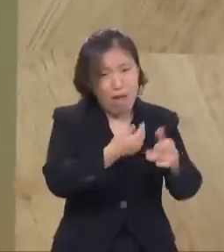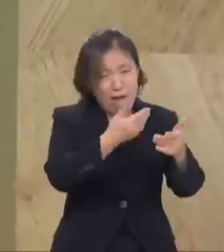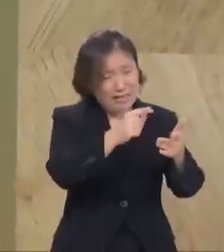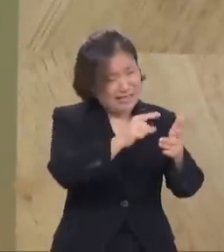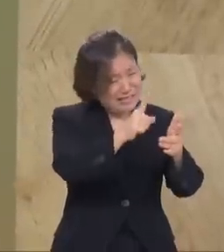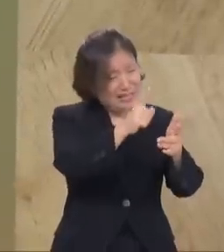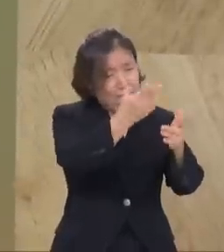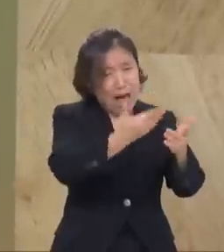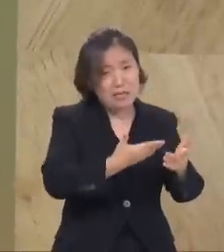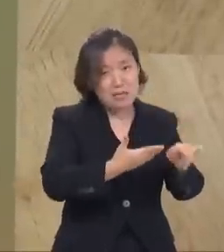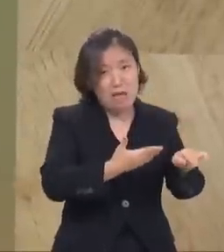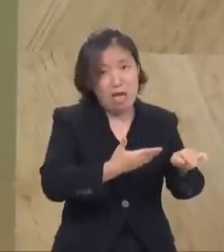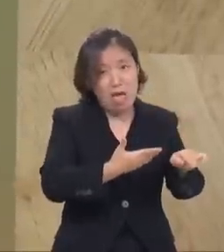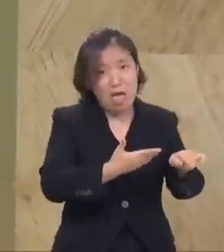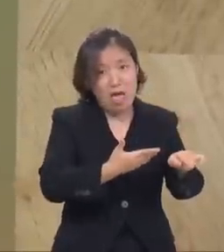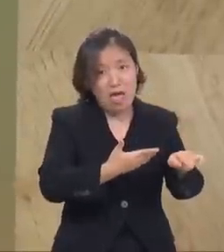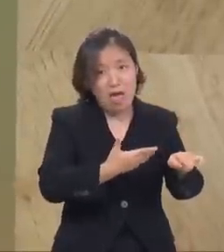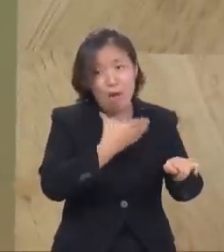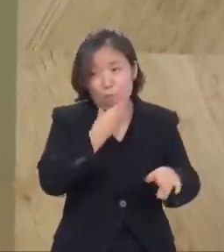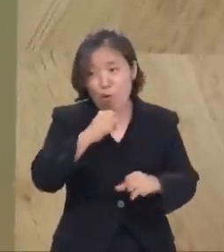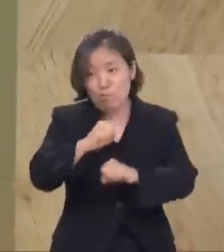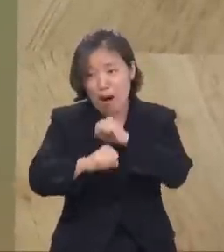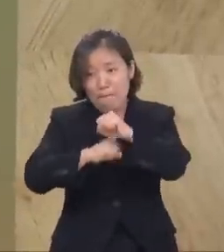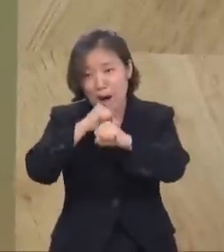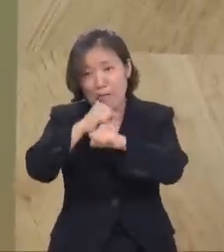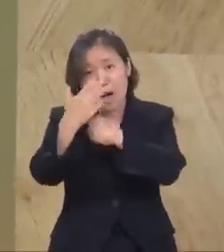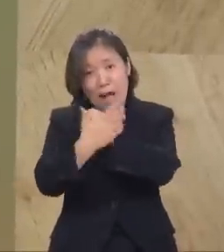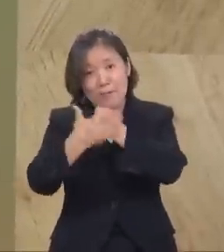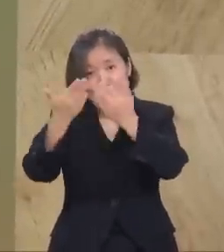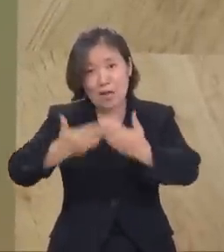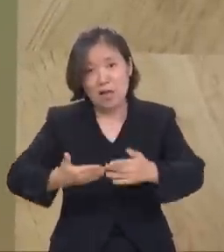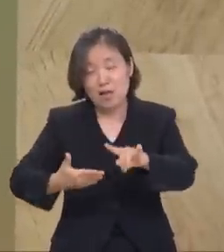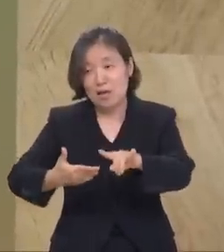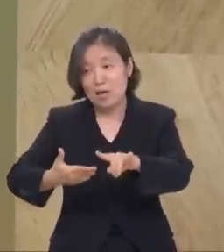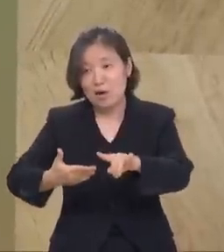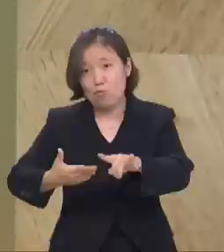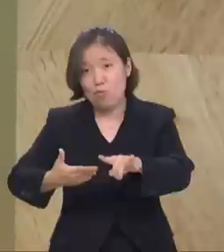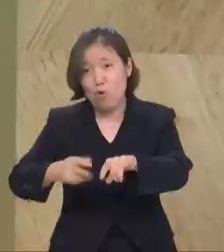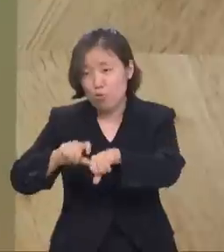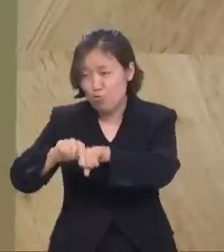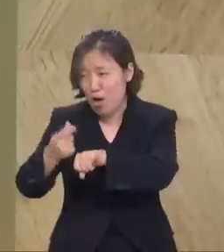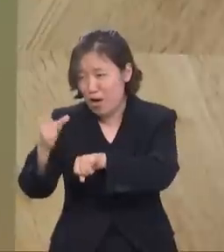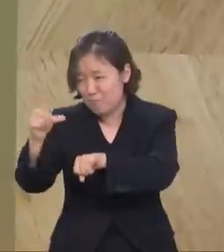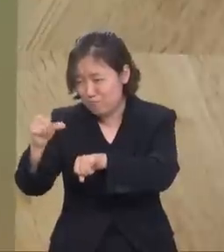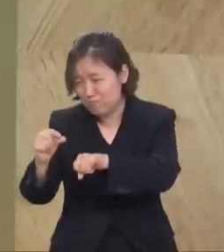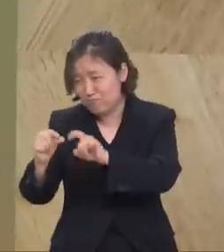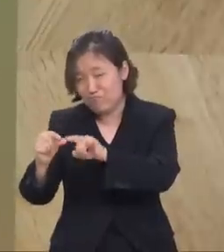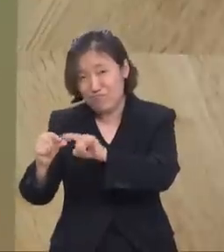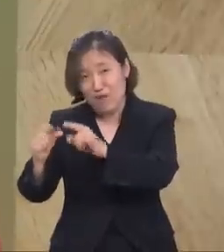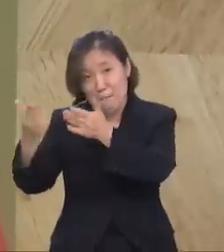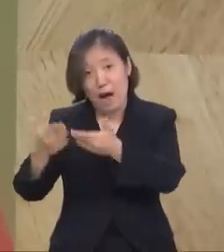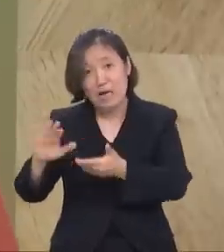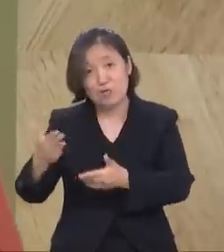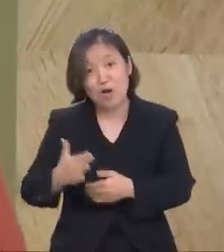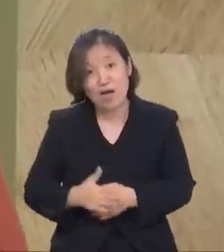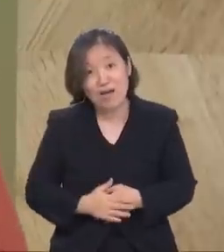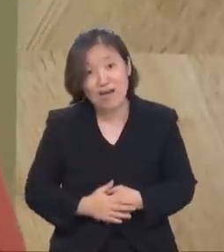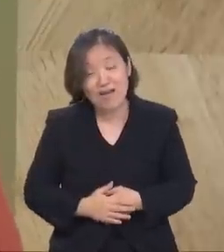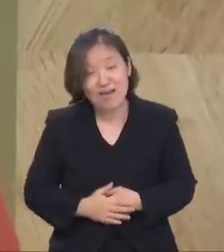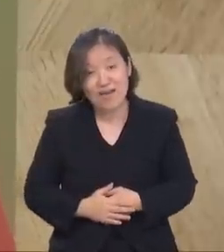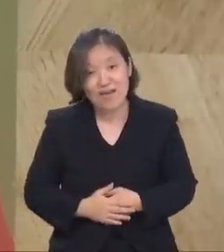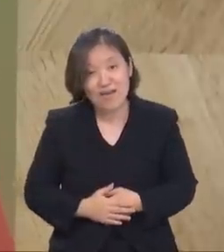같은 크나큰 위험에 빠지게 된 것을 내 수행과